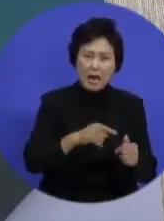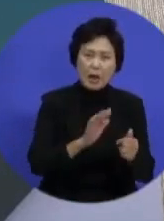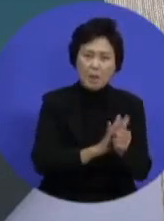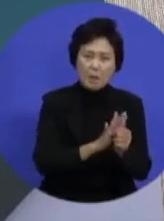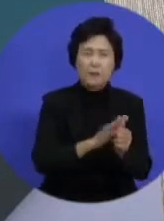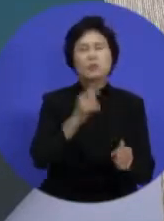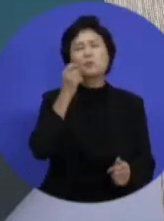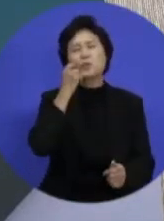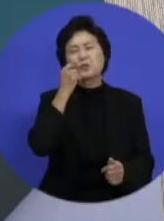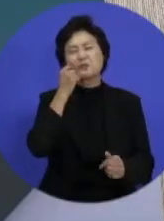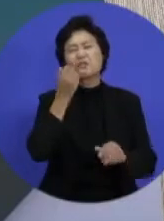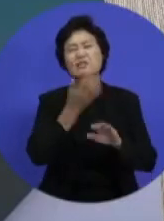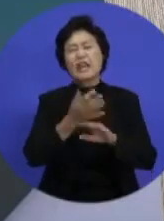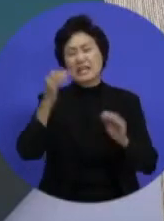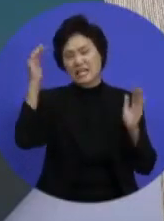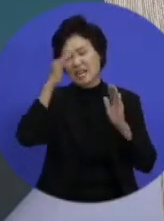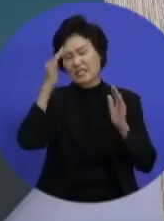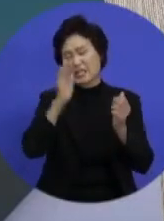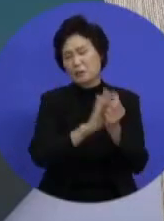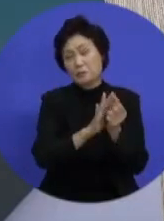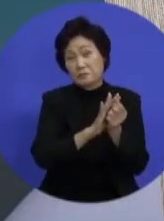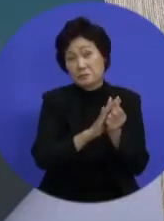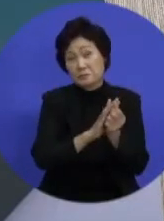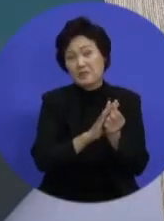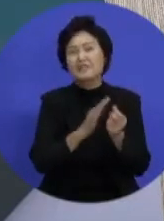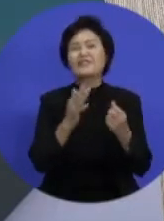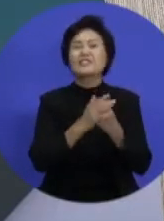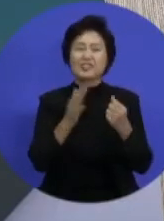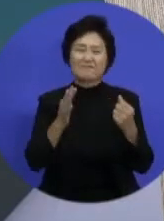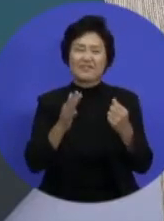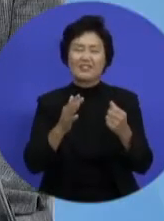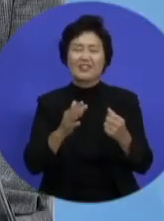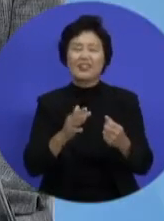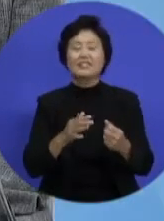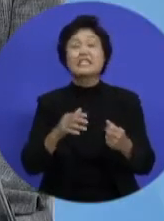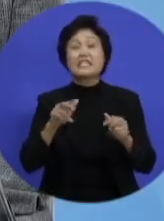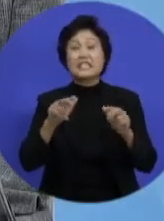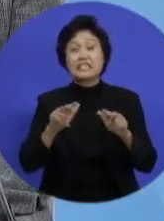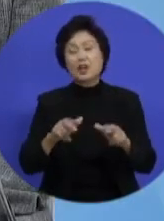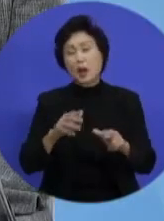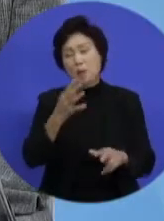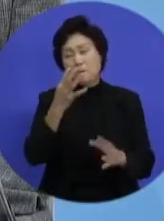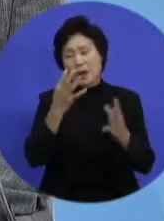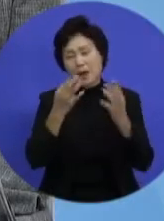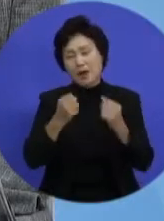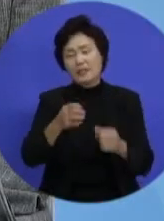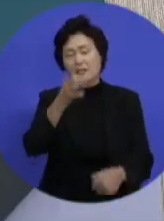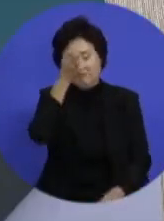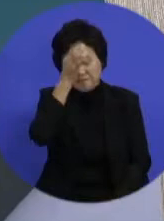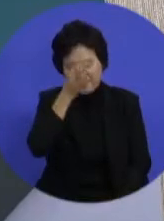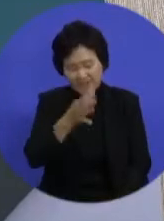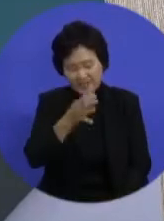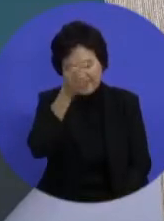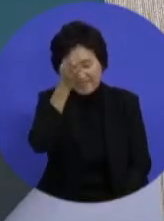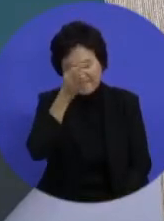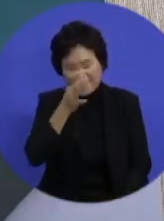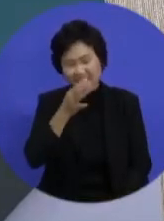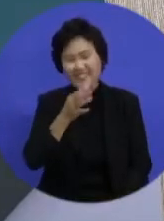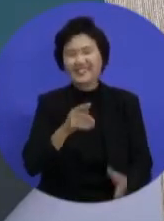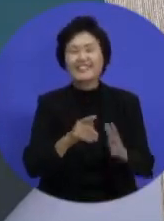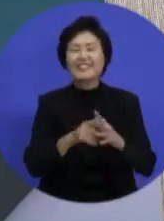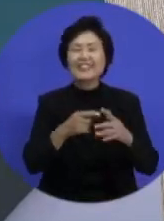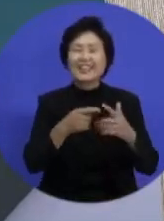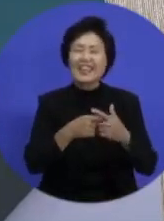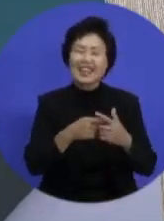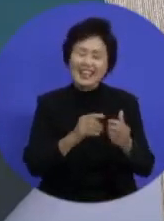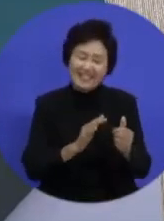예, 회개도 했고 또 아이하고도 지금은 이제 약간 동지 같죠. 다시 또 복귀하게 돼서 풀타임은 아니지만 자기